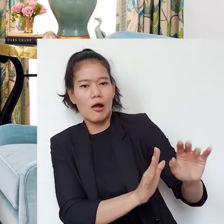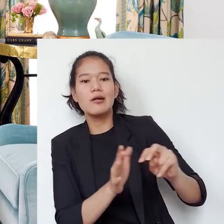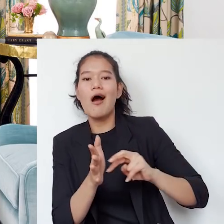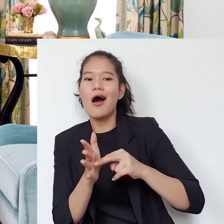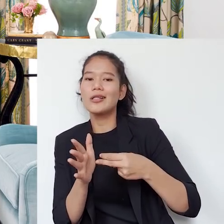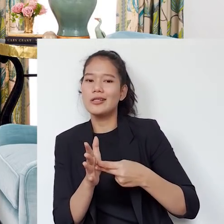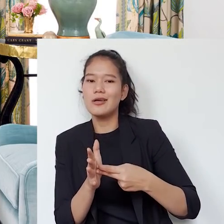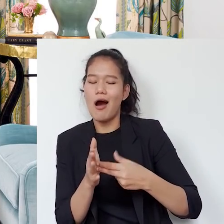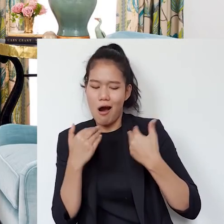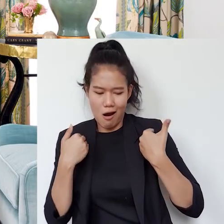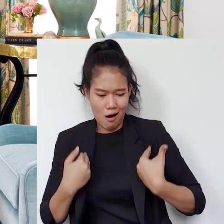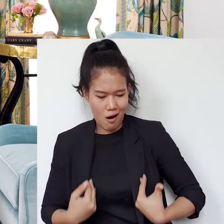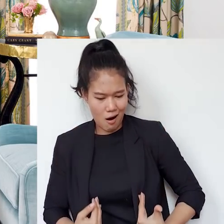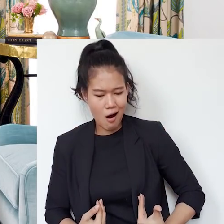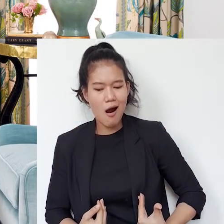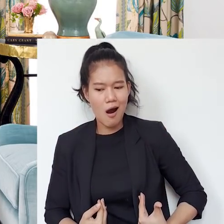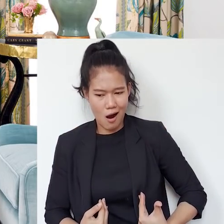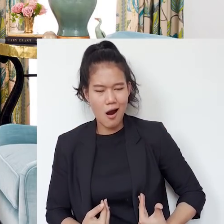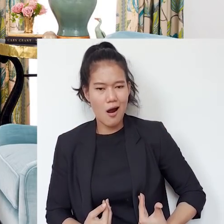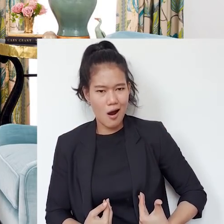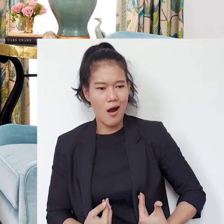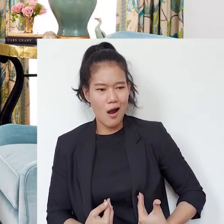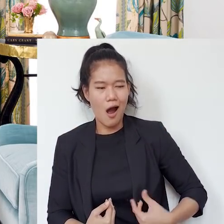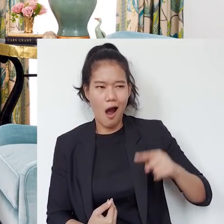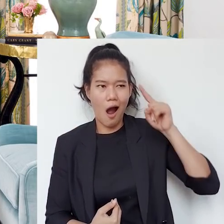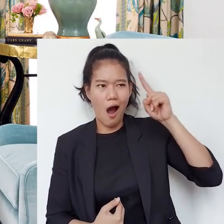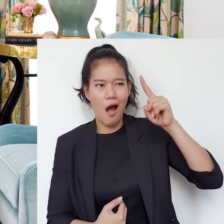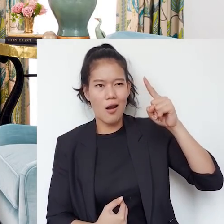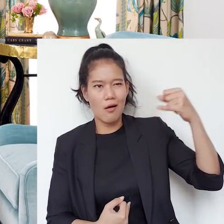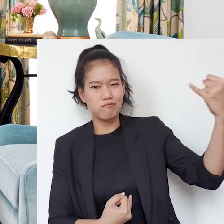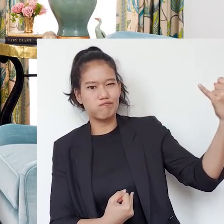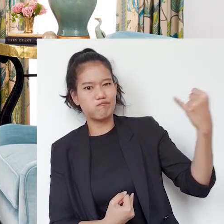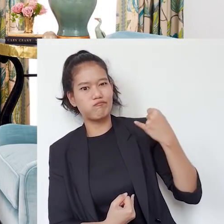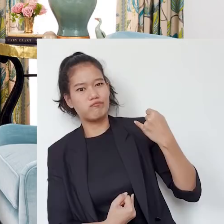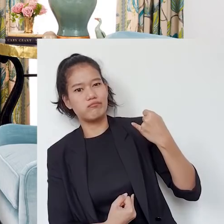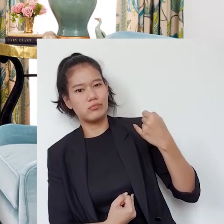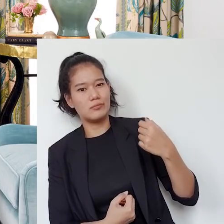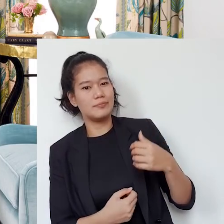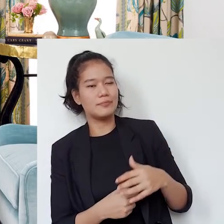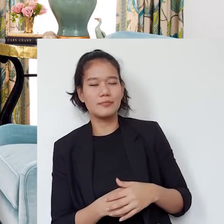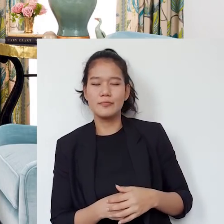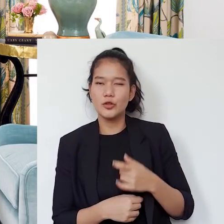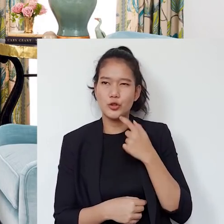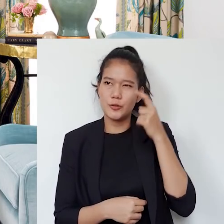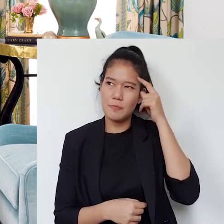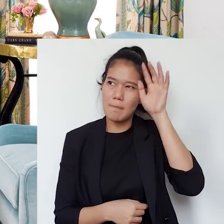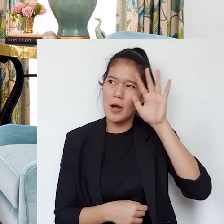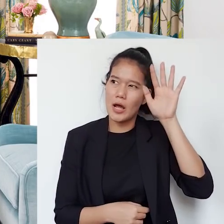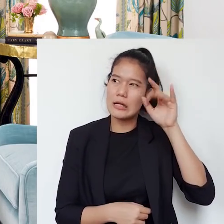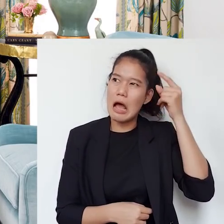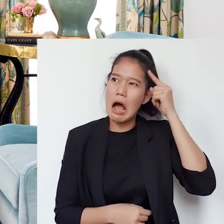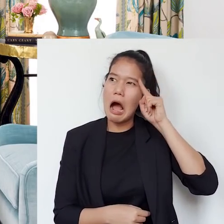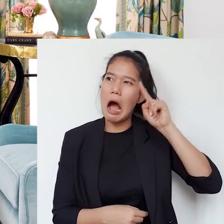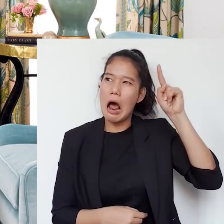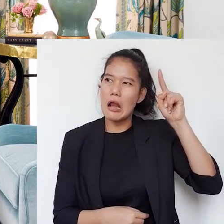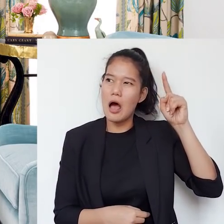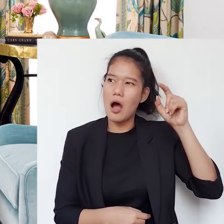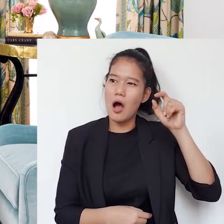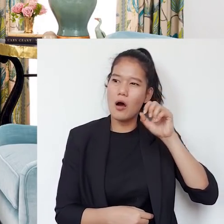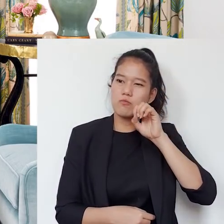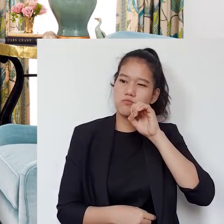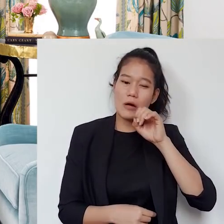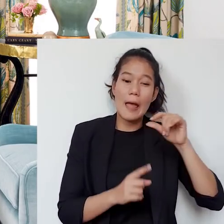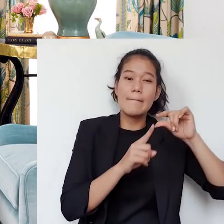kita menjadi orang yang akan dipermalukan Allah. Bayangkan, Allah mempermalukan mereka melalui